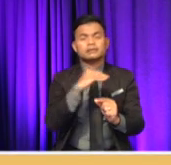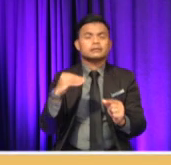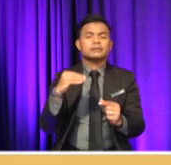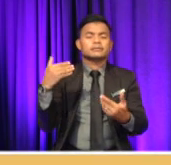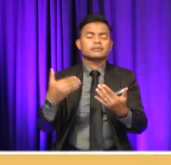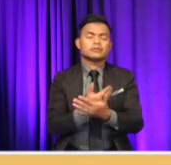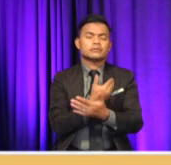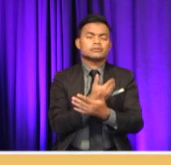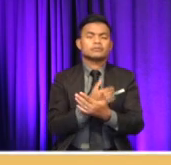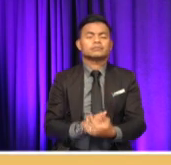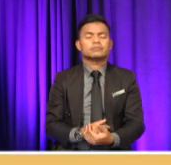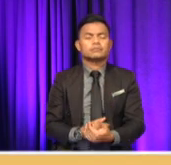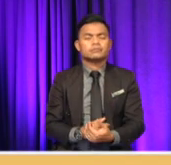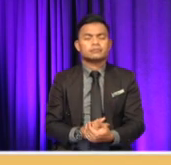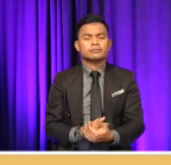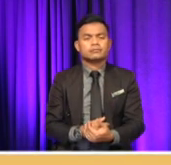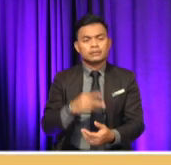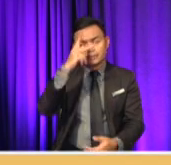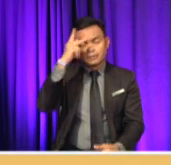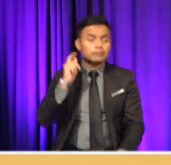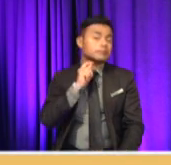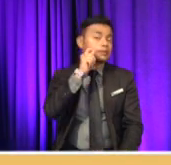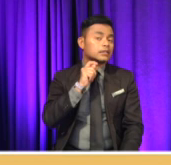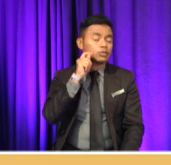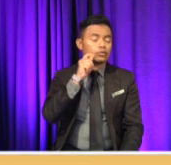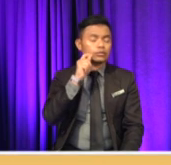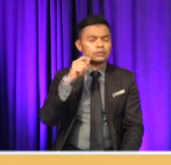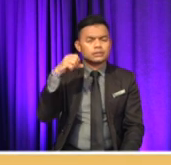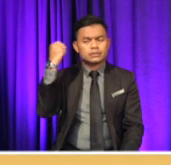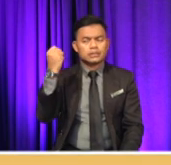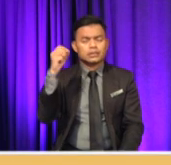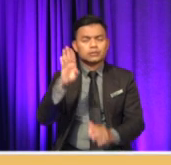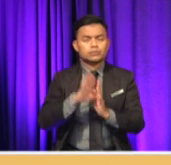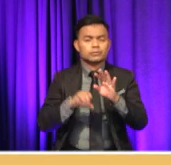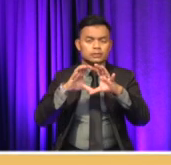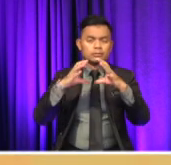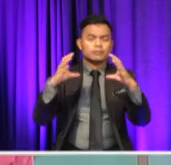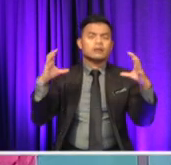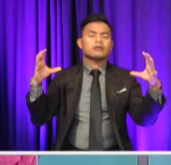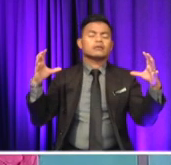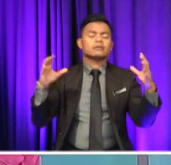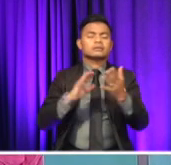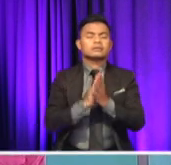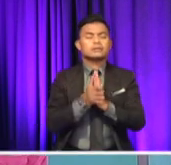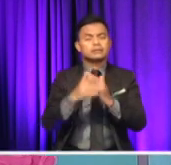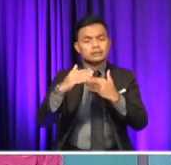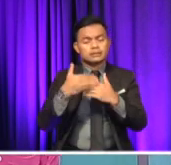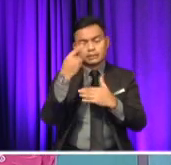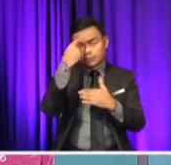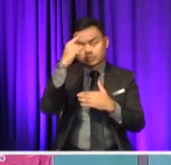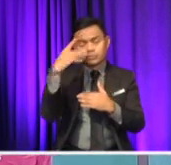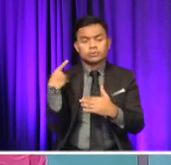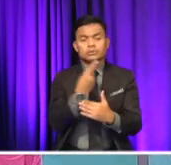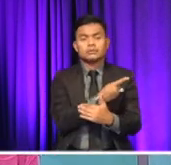kita berkembang jadi senang kita komponen yang baru